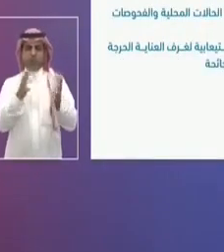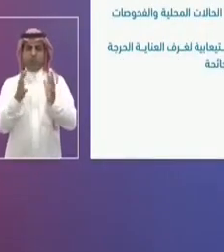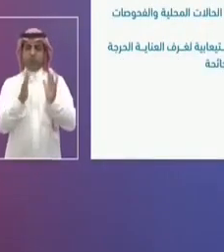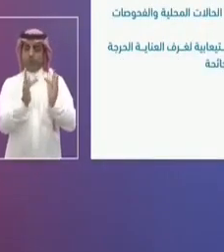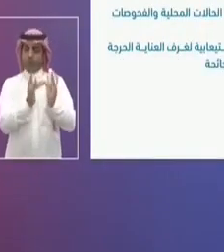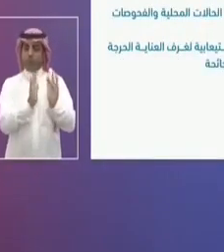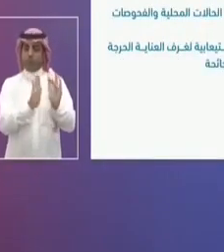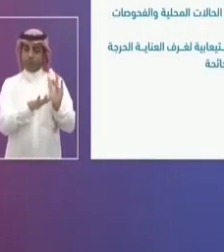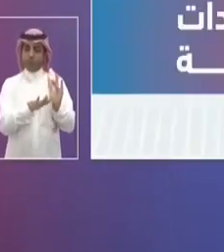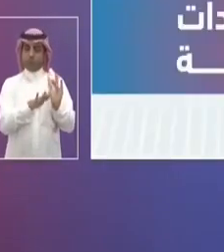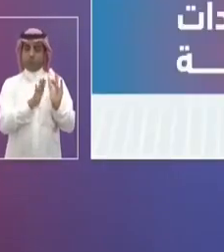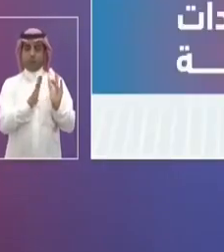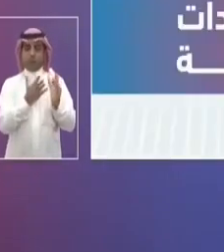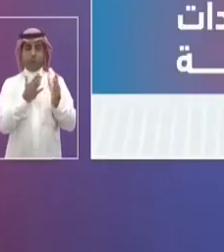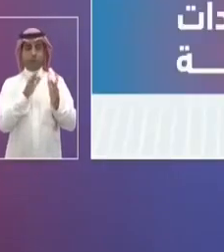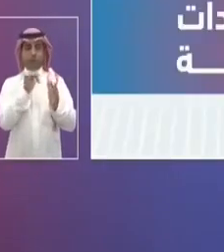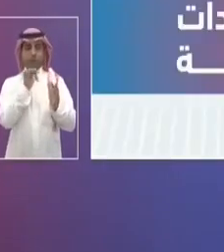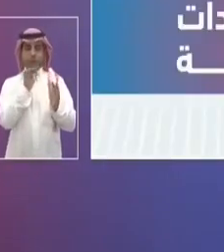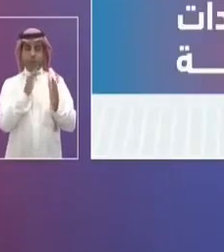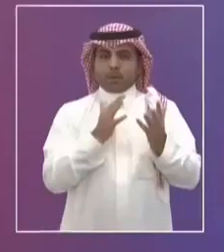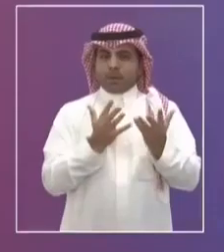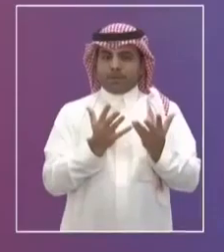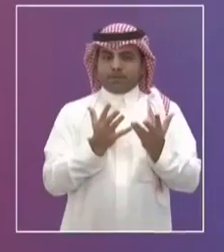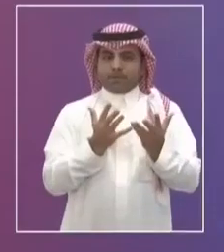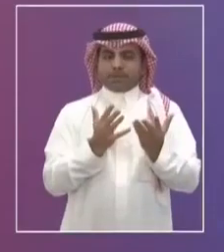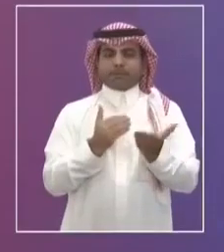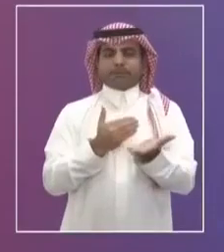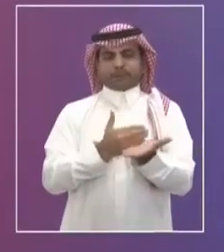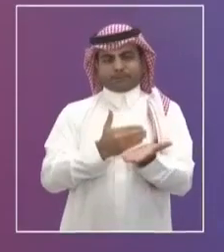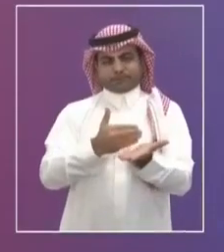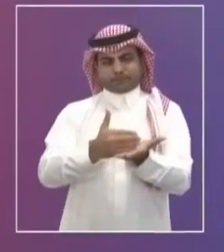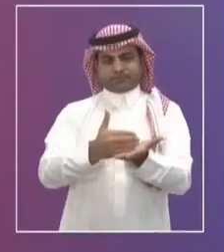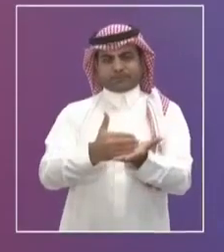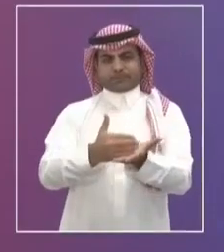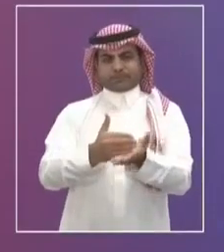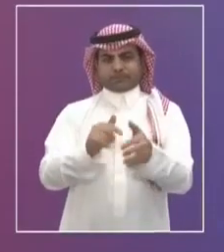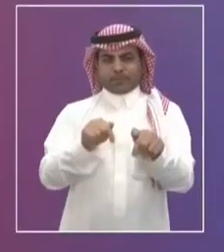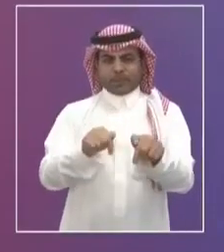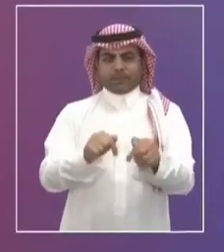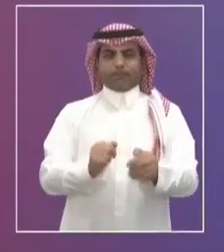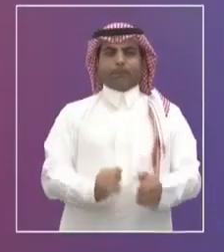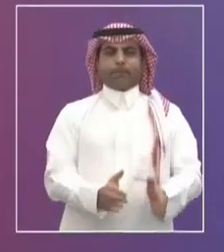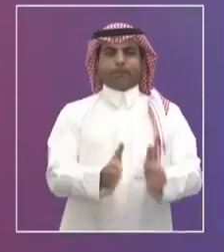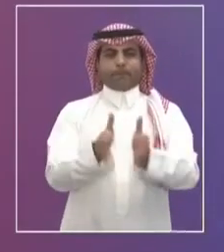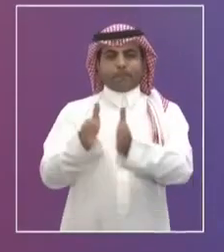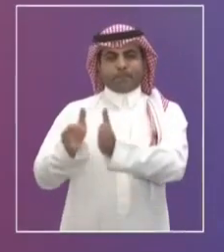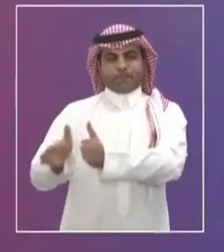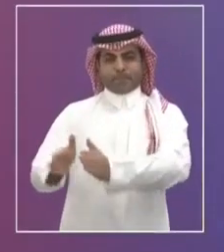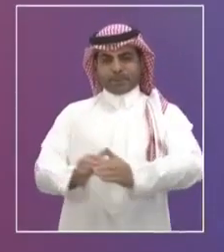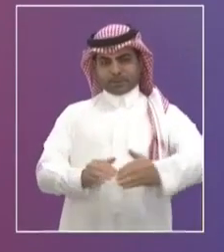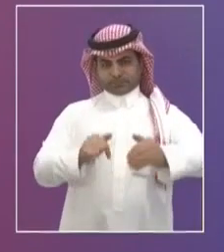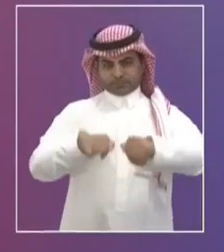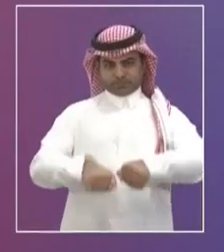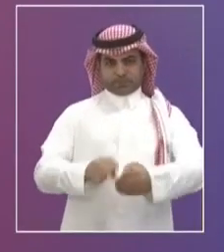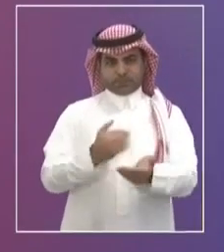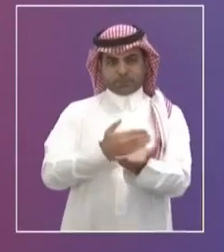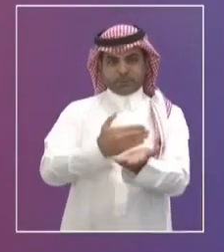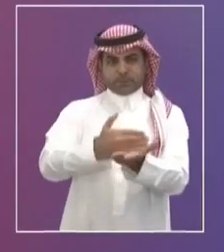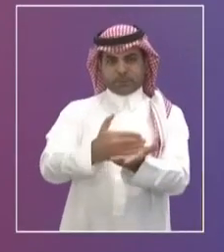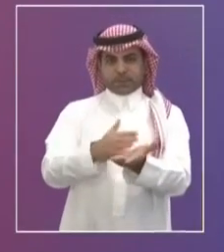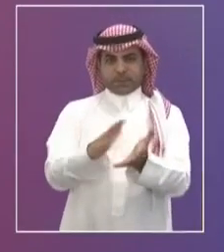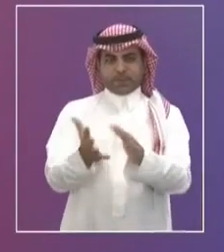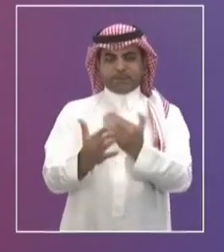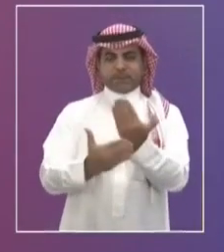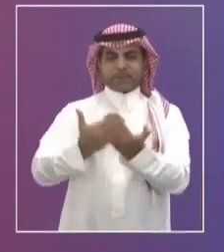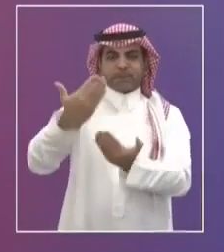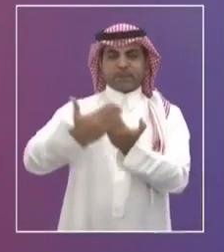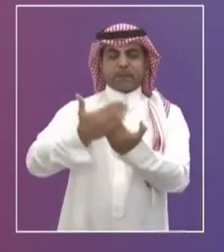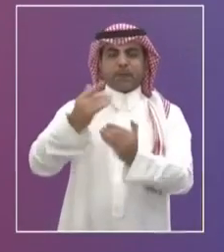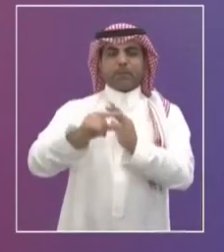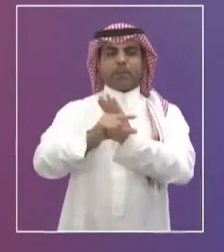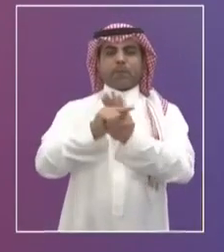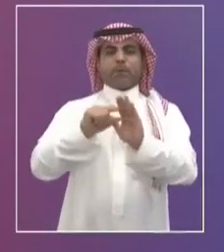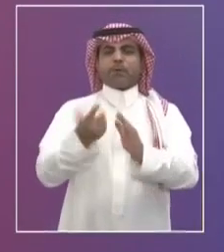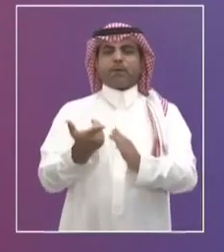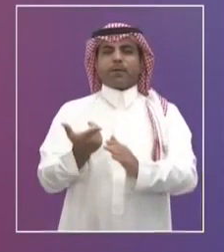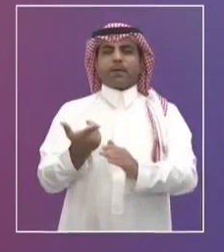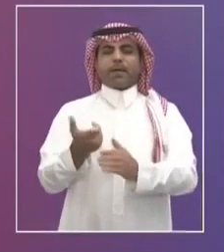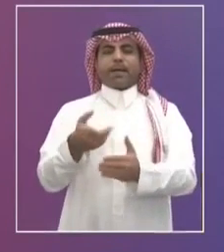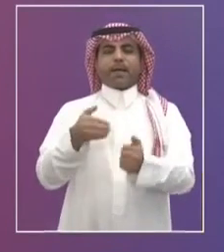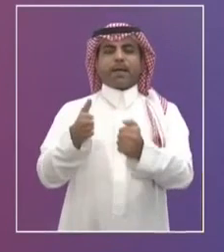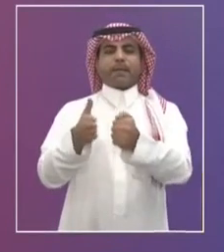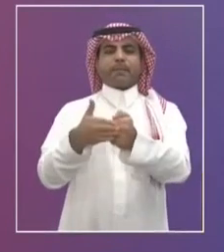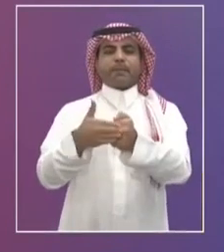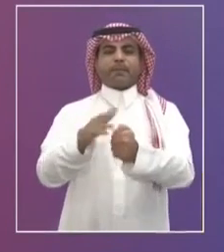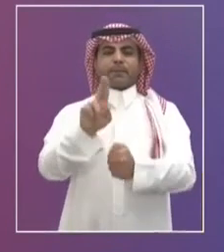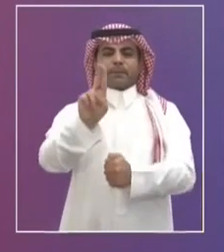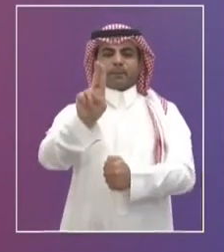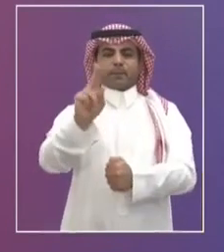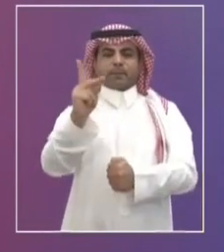فيروس كورونا، فإلى هناك. فيما يتعلق بالمستجدات الطبية، نود أن نذكر الجميع بأن خدمات عيادات